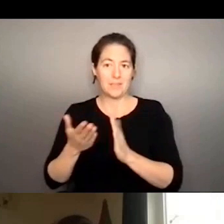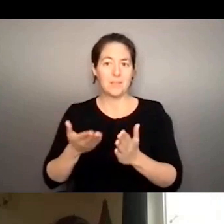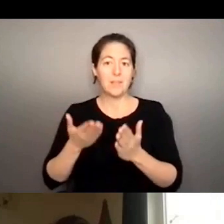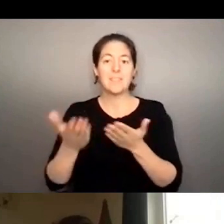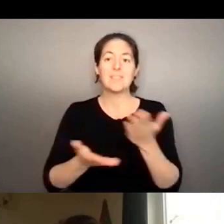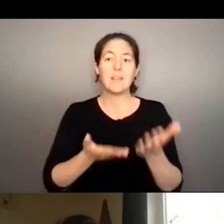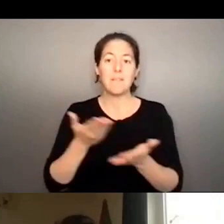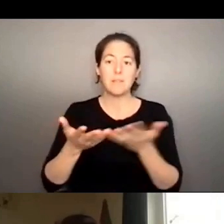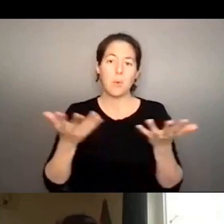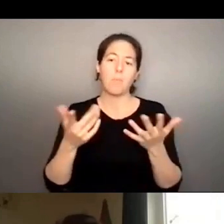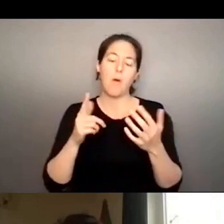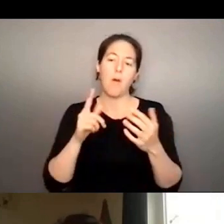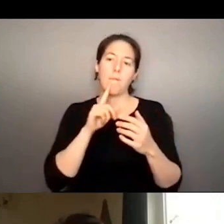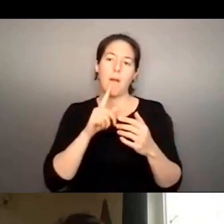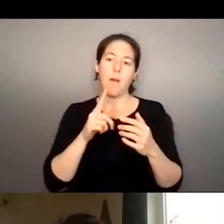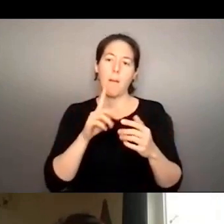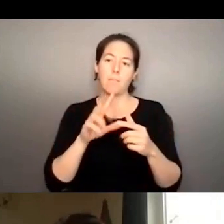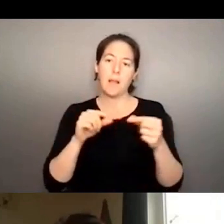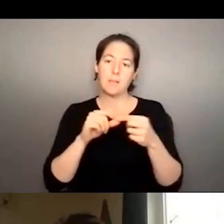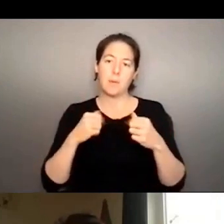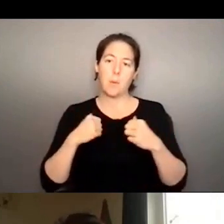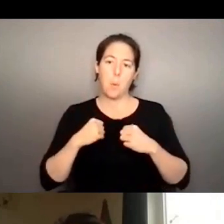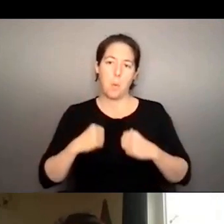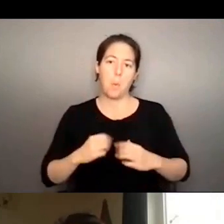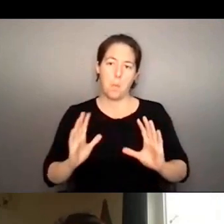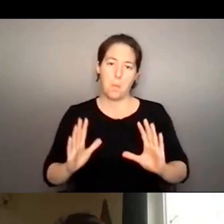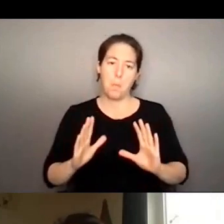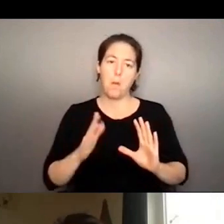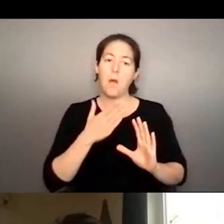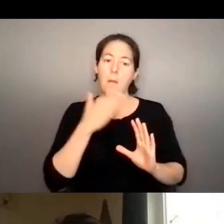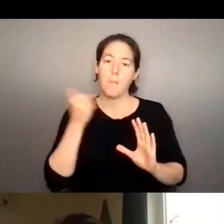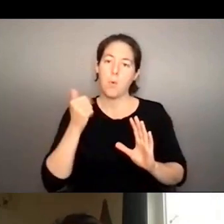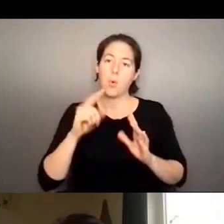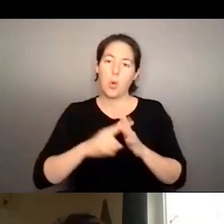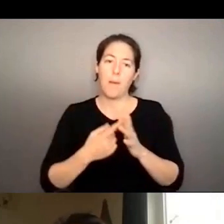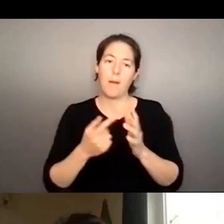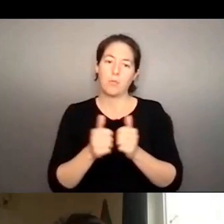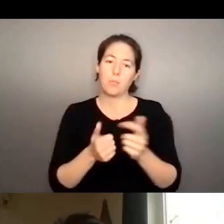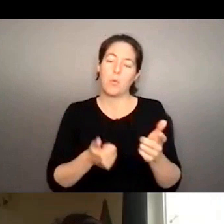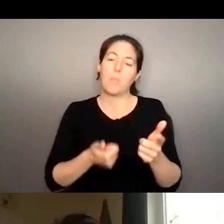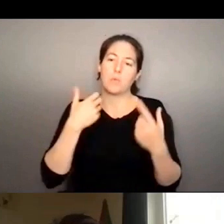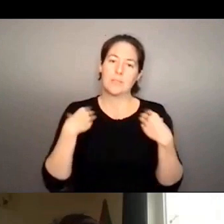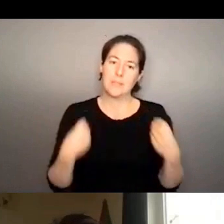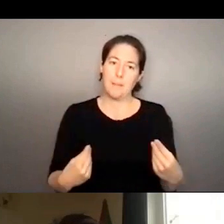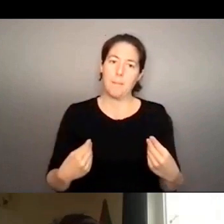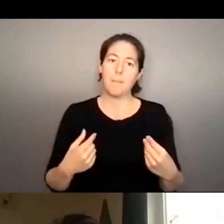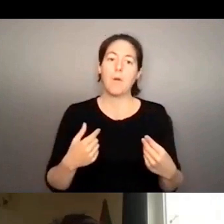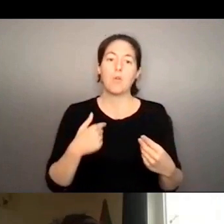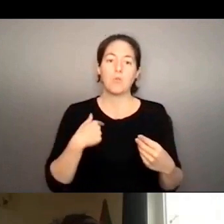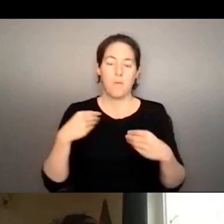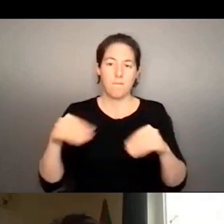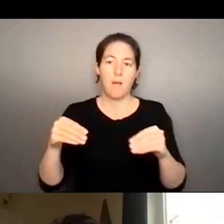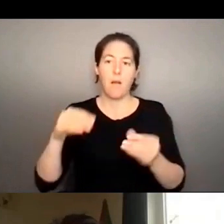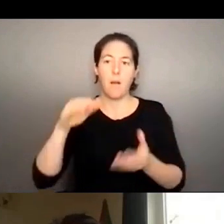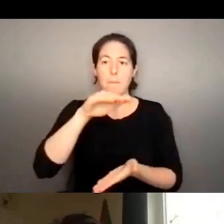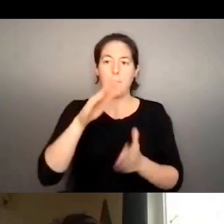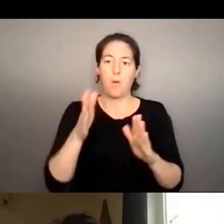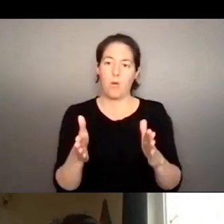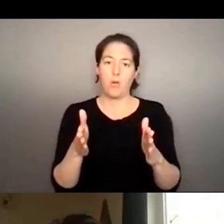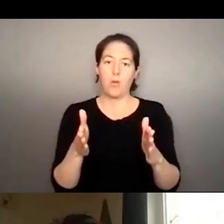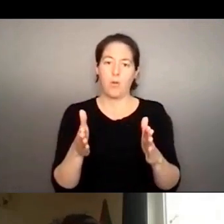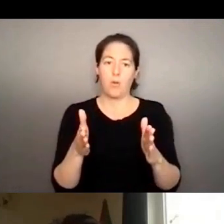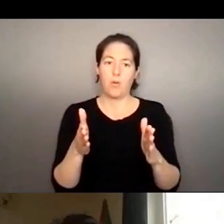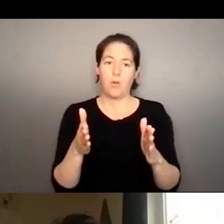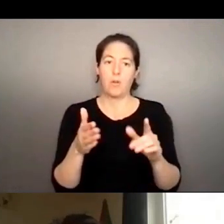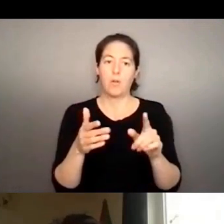fais humblement parce que je pense que c'est la manière la plus simple de commencer, c'est comme je disais tout à l'heure, on commercialise des blocs de culture comme ça qui peuvent